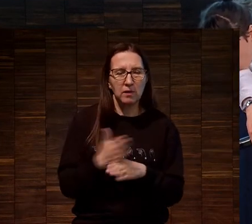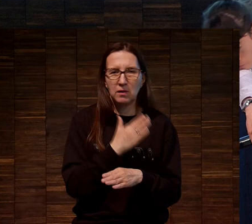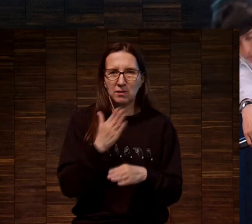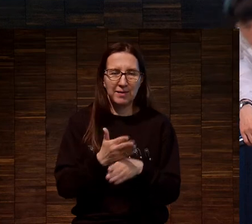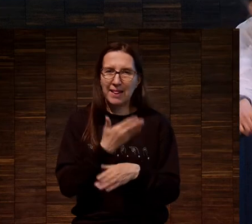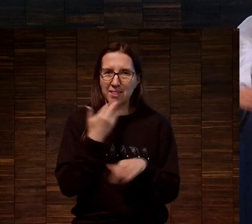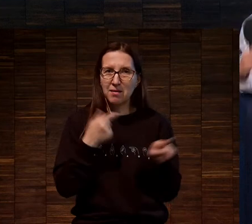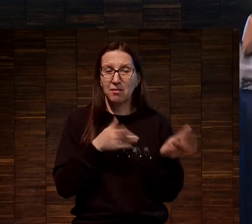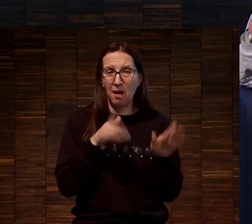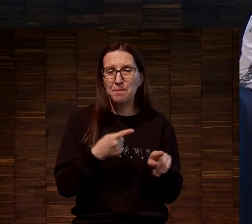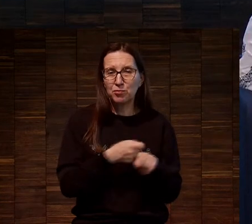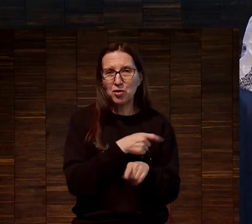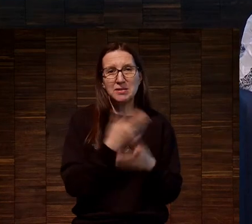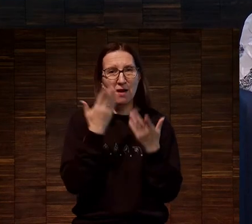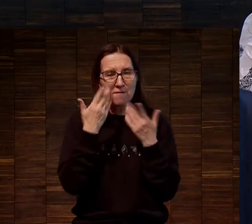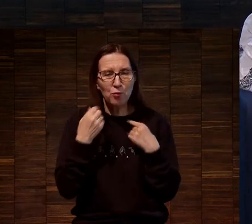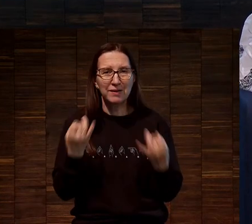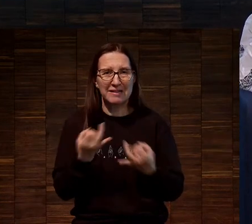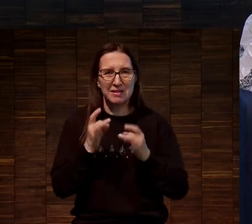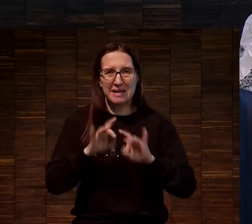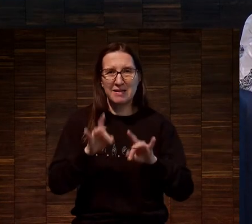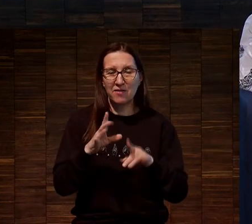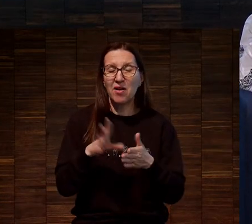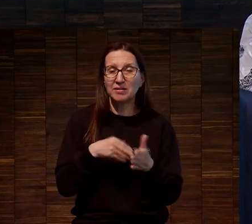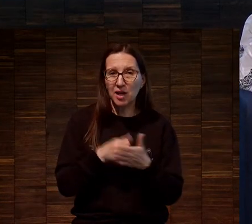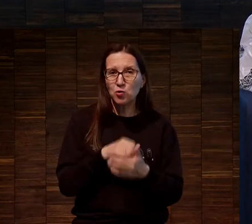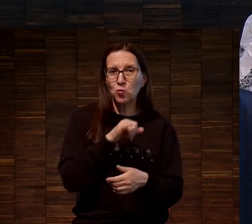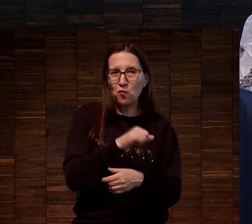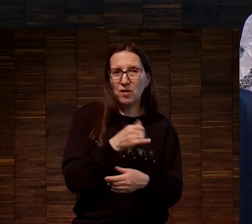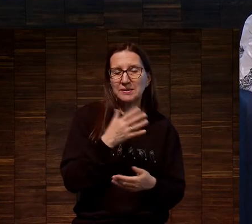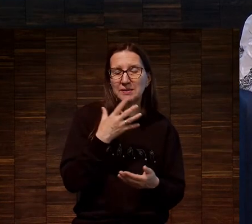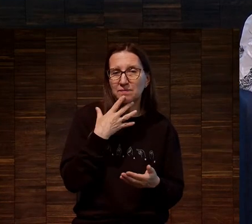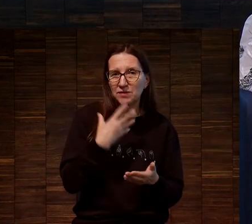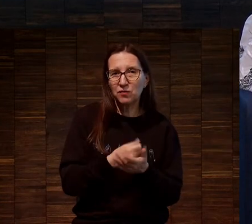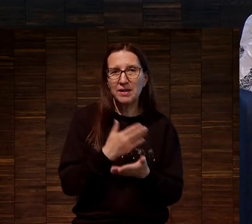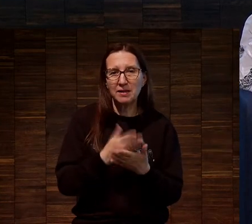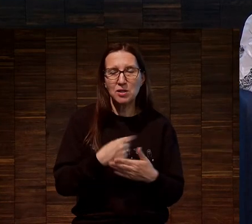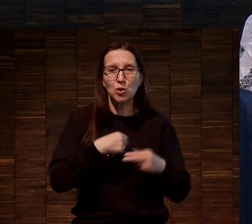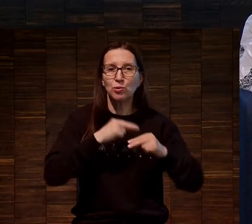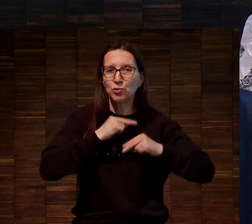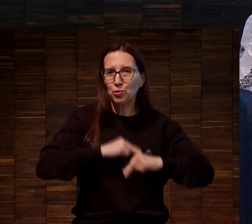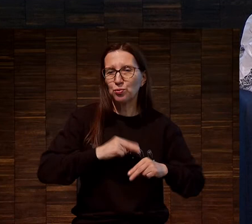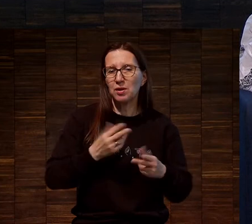интересно, если вам комфортно про это рассказывать, да, все равно есть ваши какие-то трудочасы, ваши